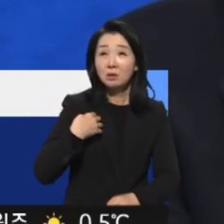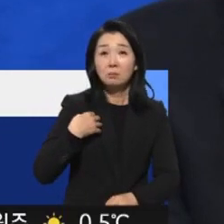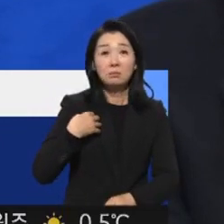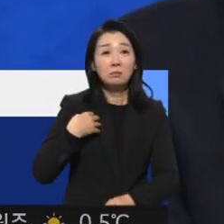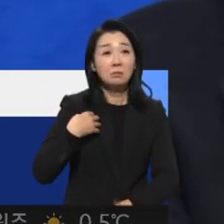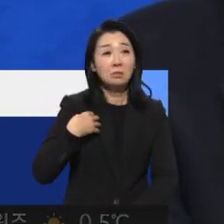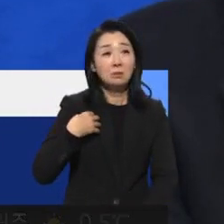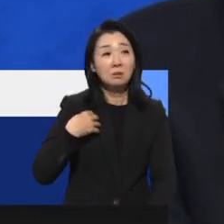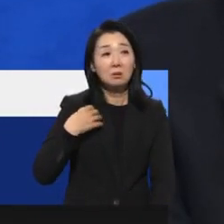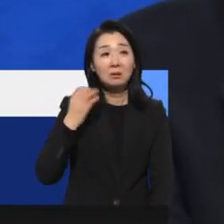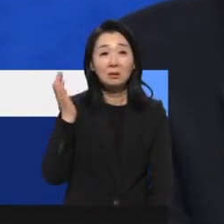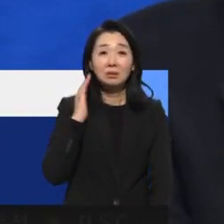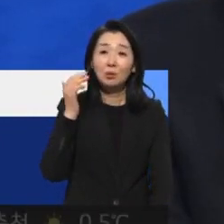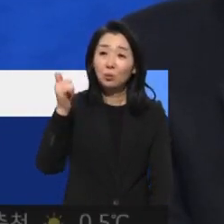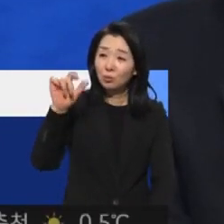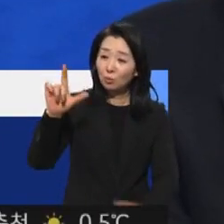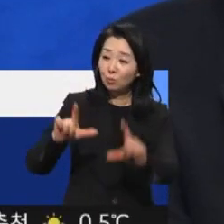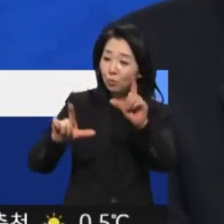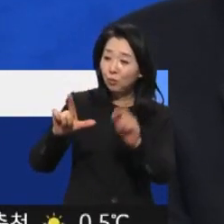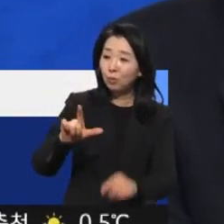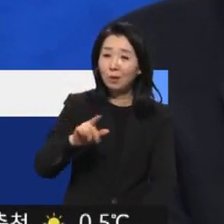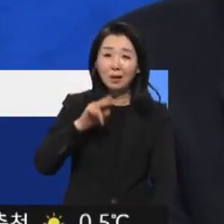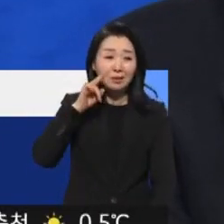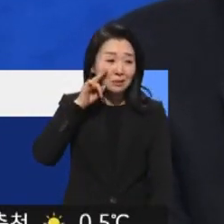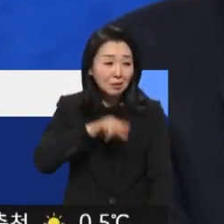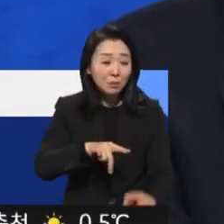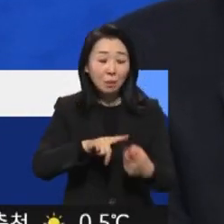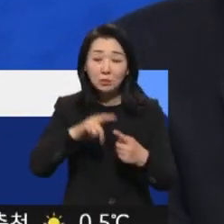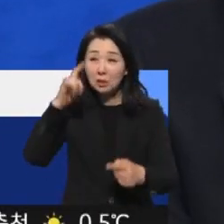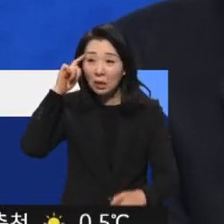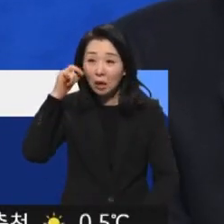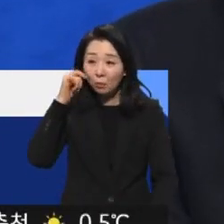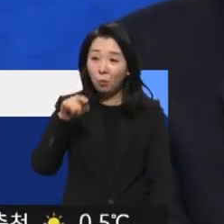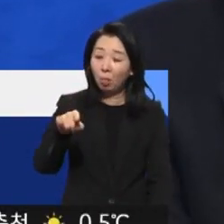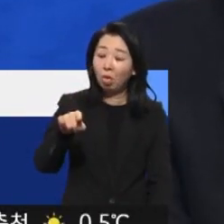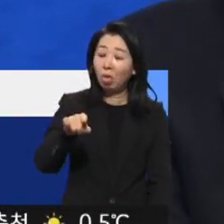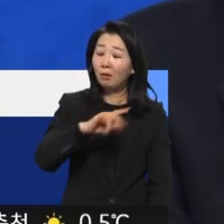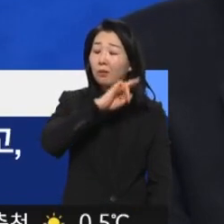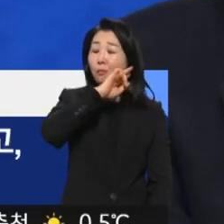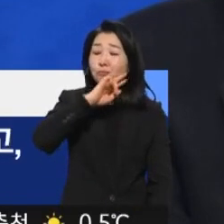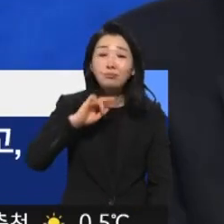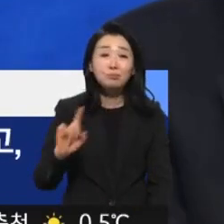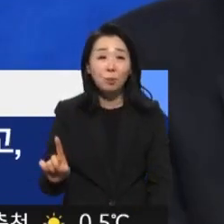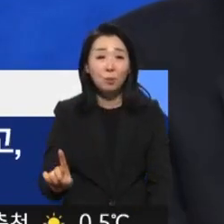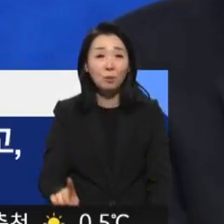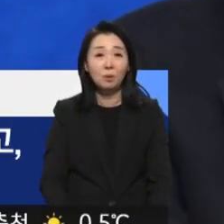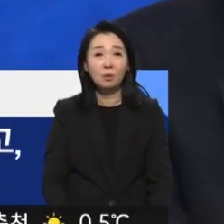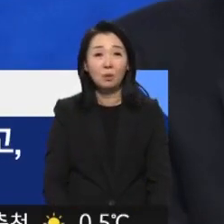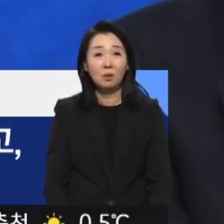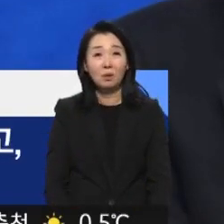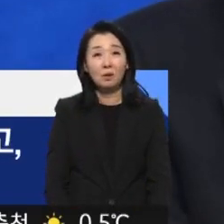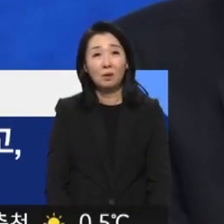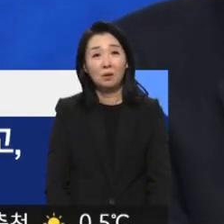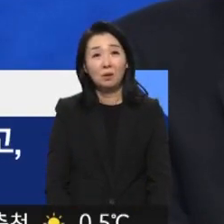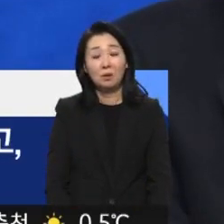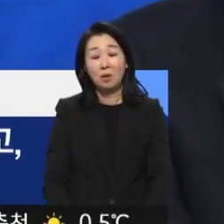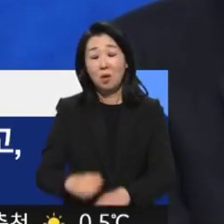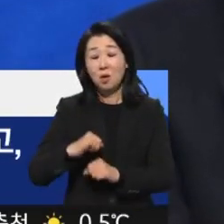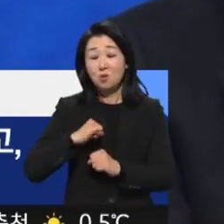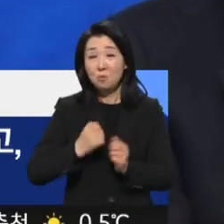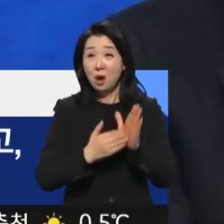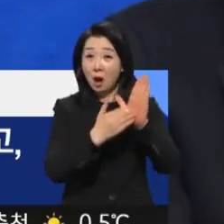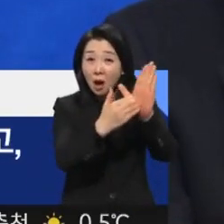태도가 심각성을 전혀 인식하지 못하고 있는 거 아닌가 하는 생각을 하게 합니다. 국방 안보 태세가